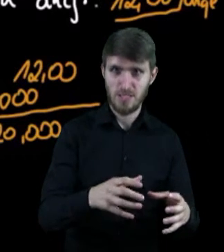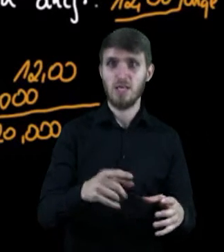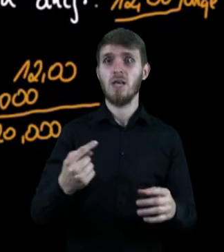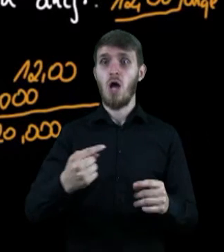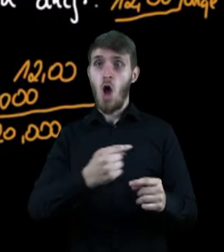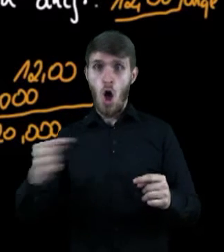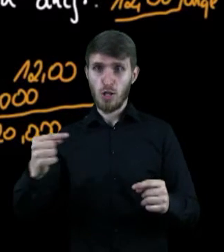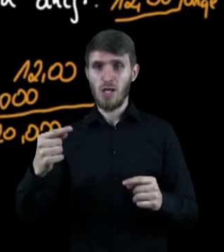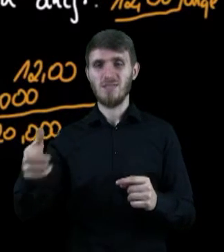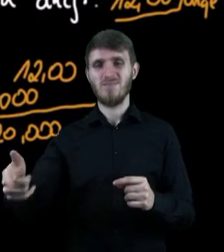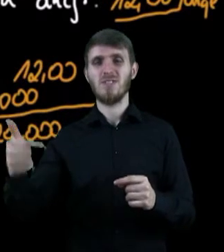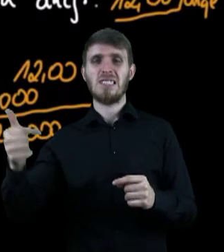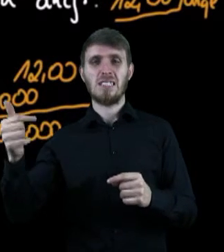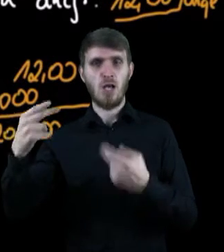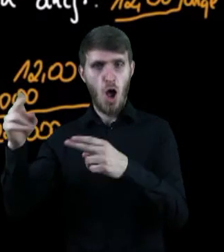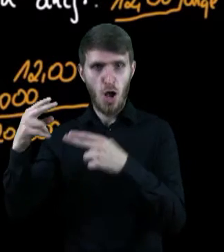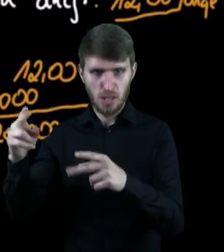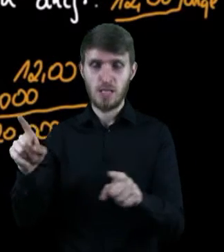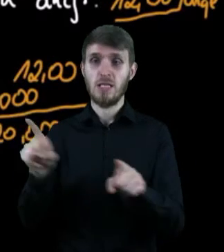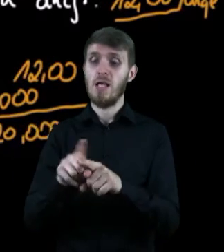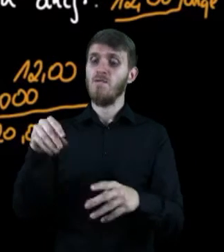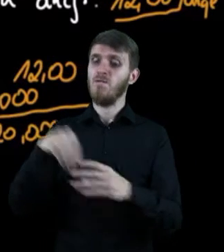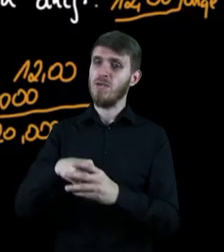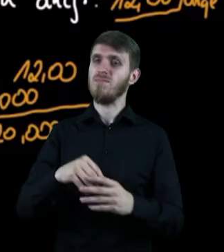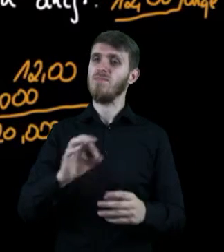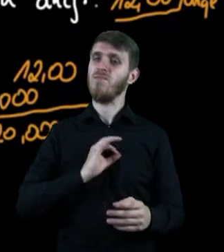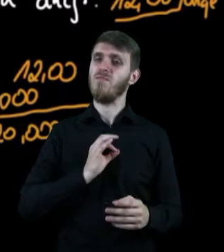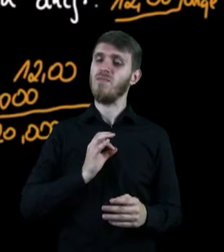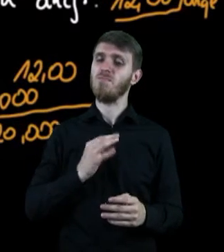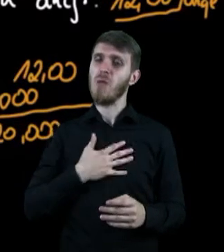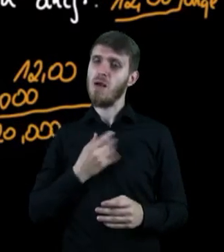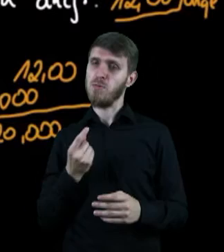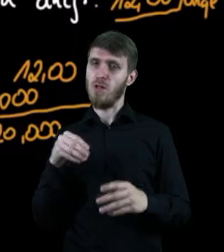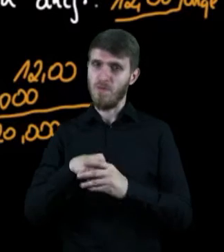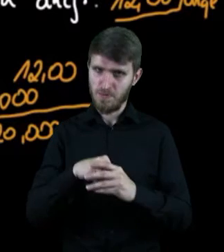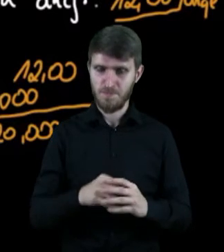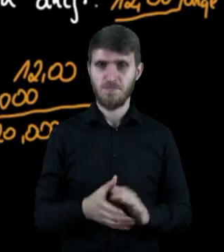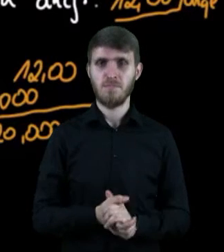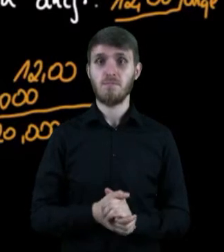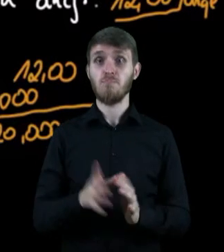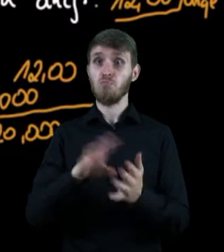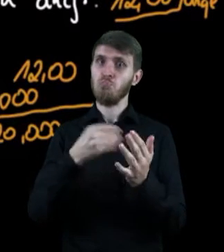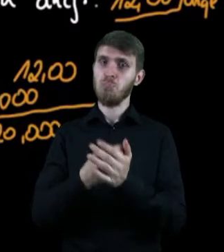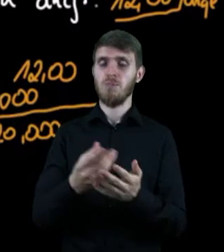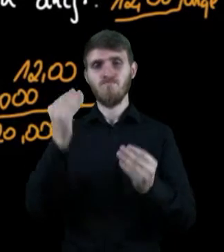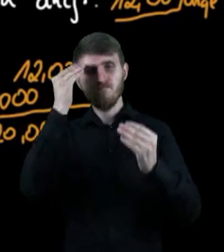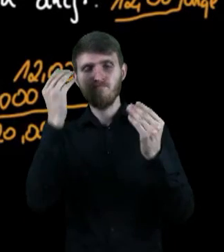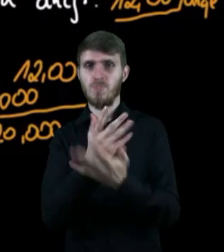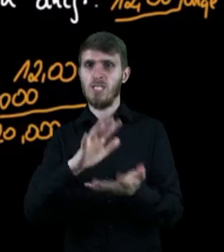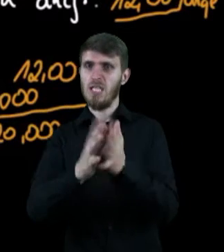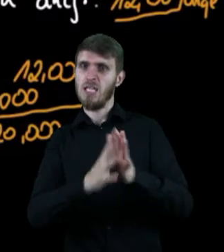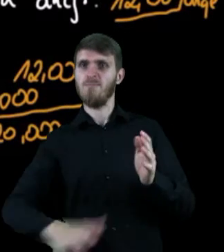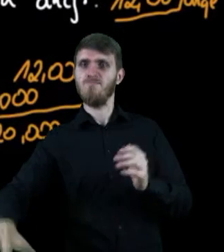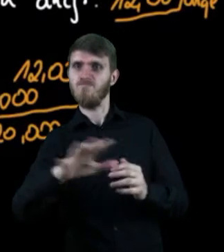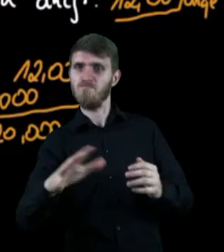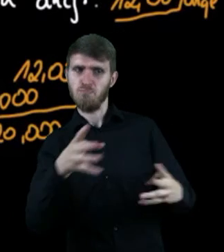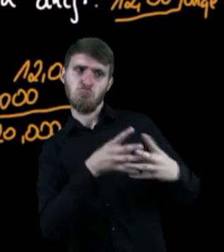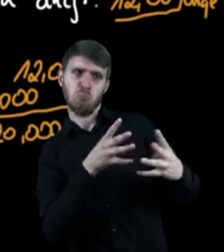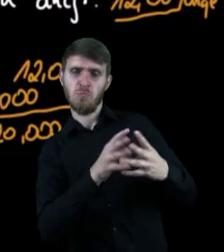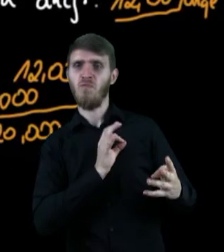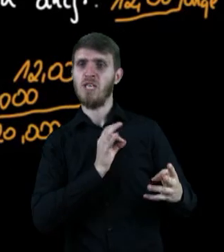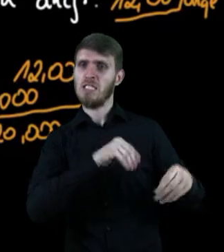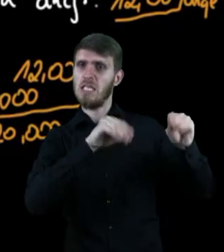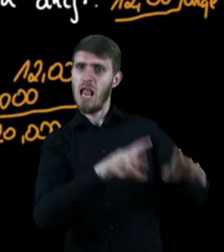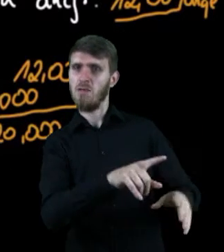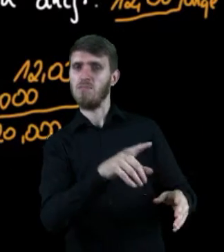aktywa są równe sumie zobowiązań i kapitału własnego przedsiębiorstwa.